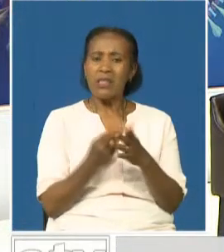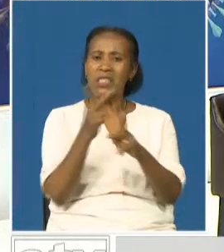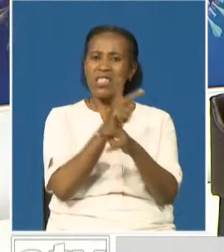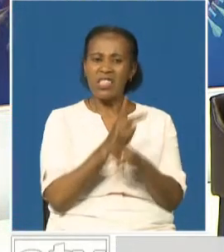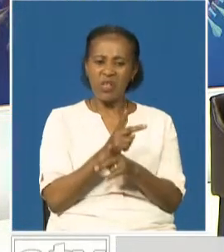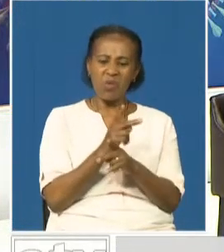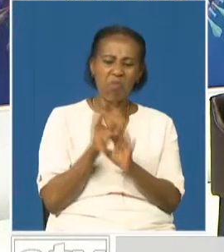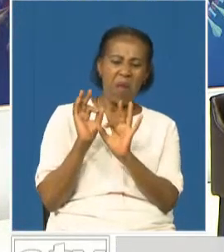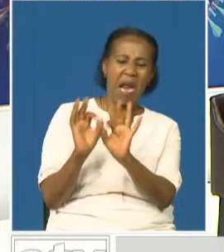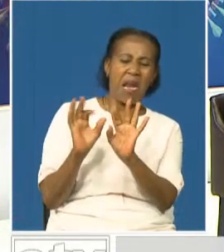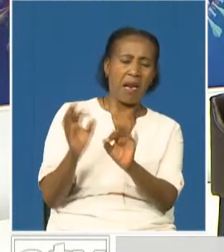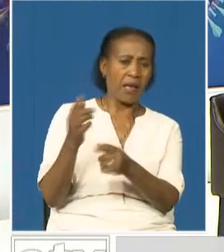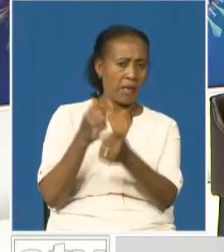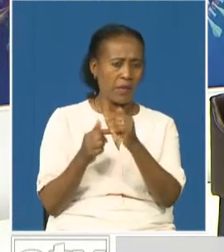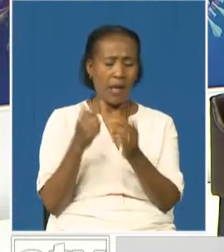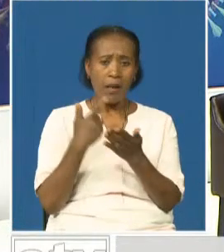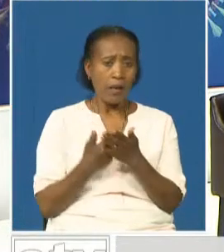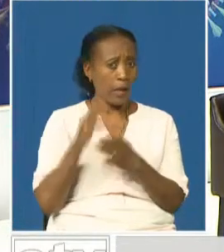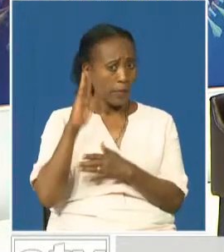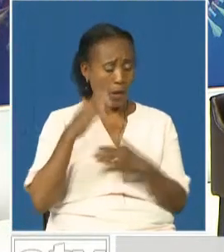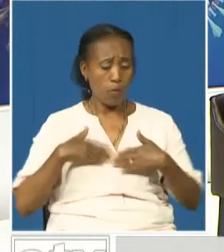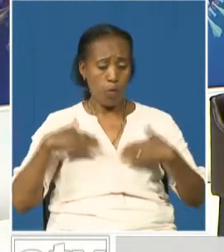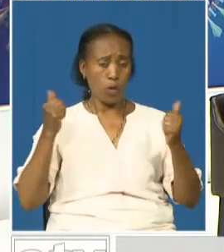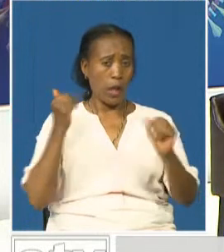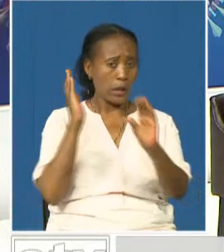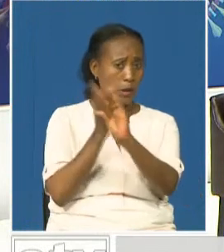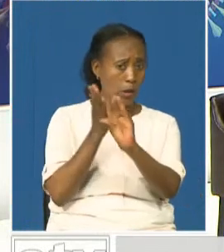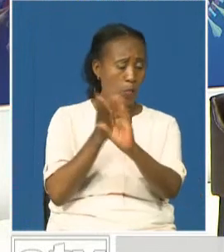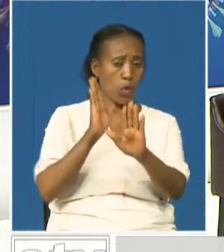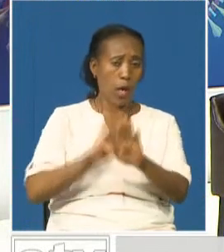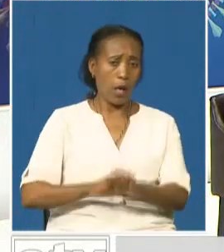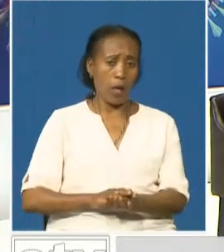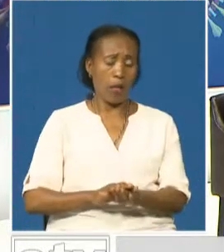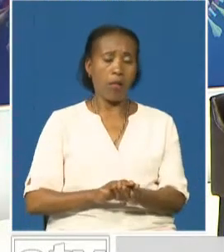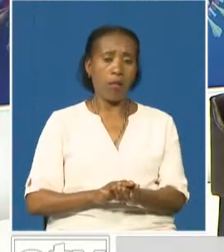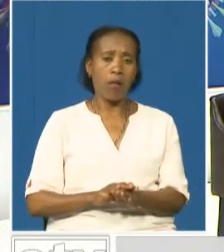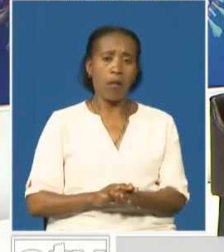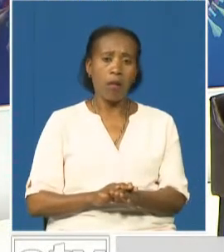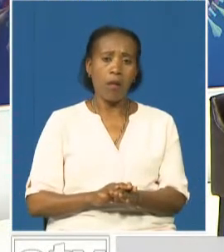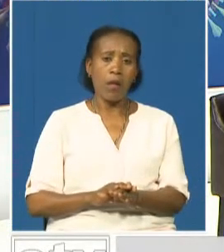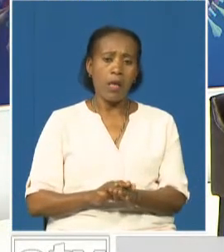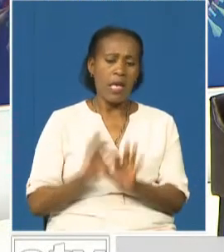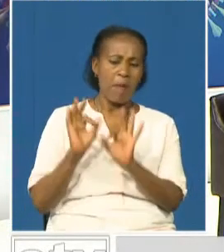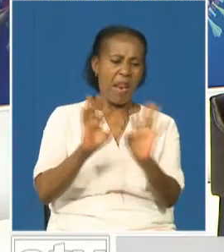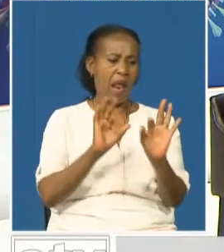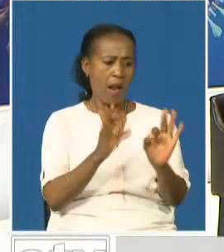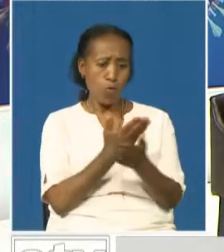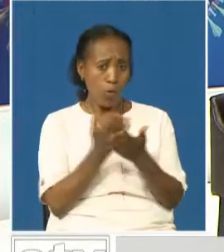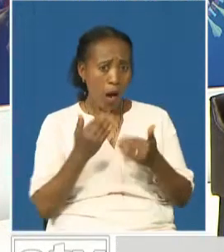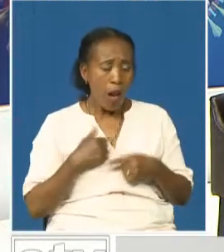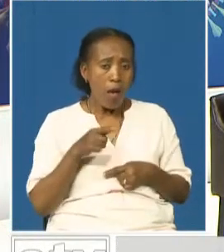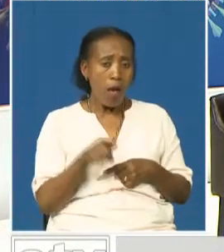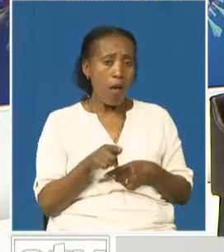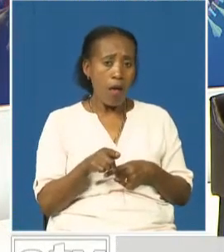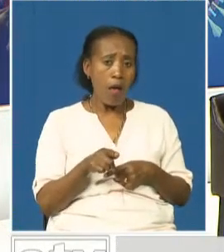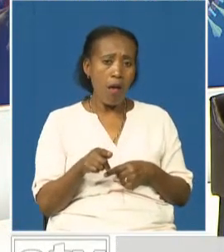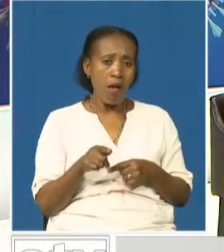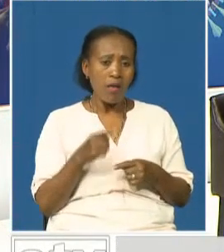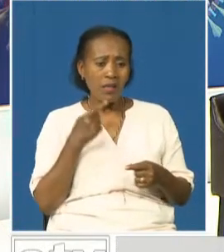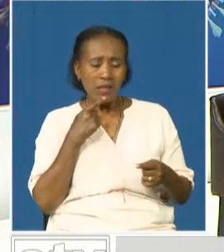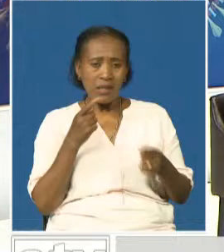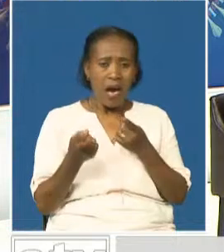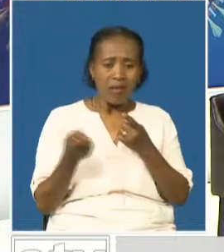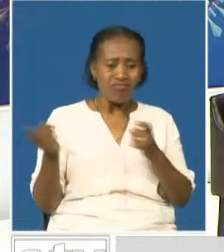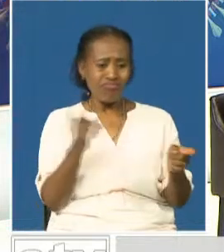የሚጠነቀቀውን ወደ ማናናቅ ይሄዳል። ይሄ ደግሞ ይመስለኛል በወጣቶች ስነ ልቦና ላይ የመናናቅ ጉዳይ ካለ፣ የመበሻሸቅ